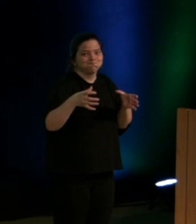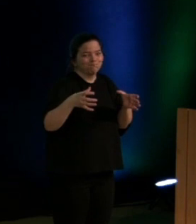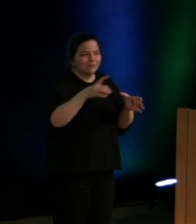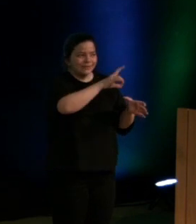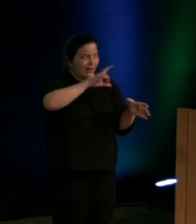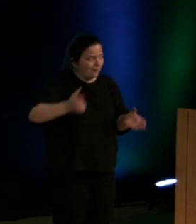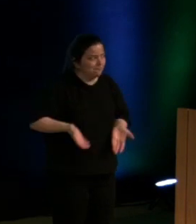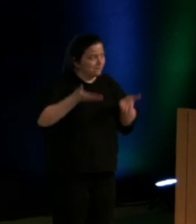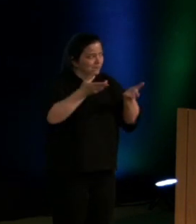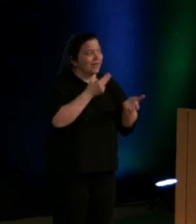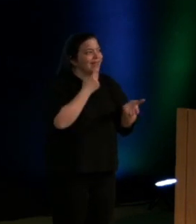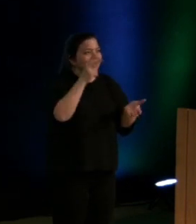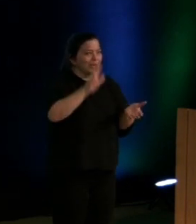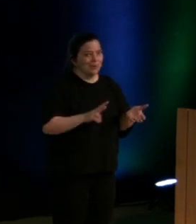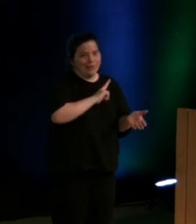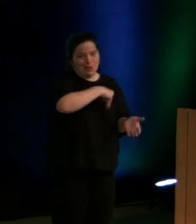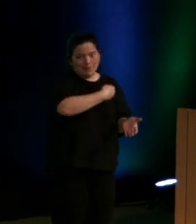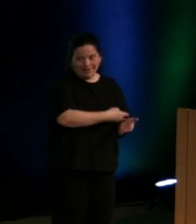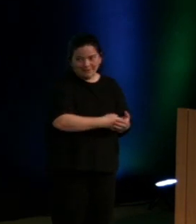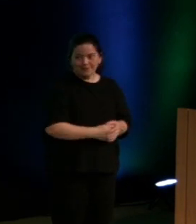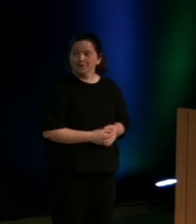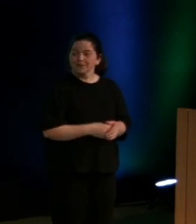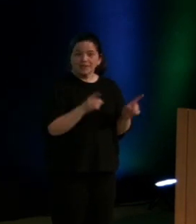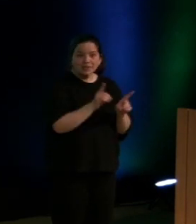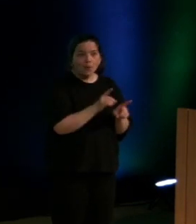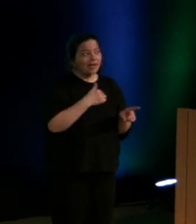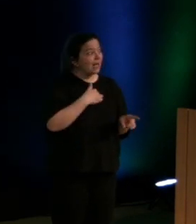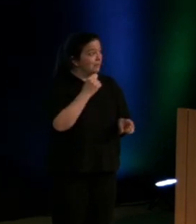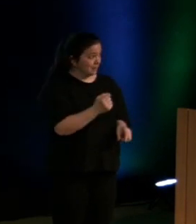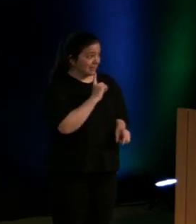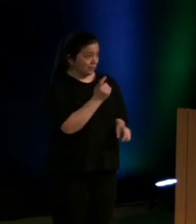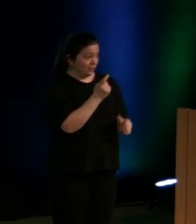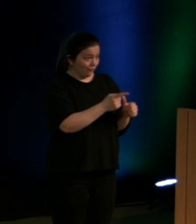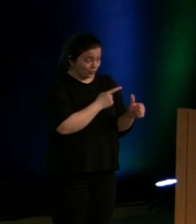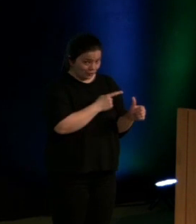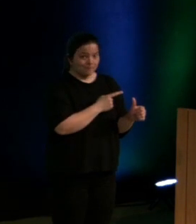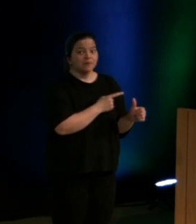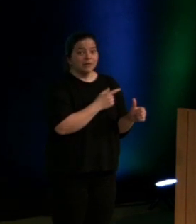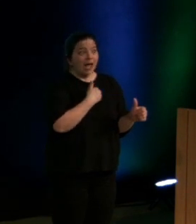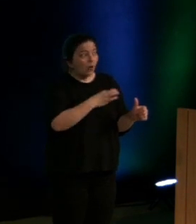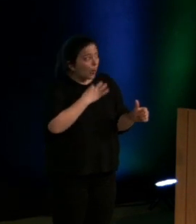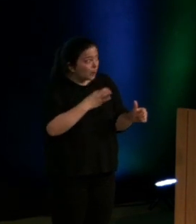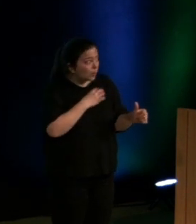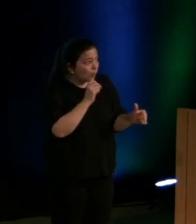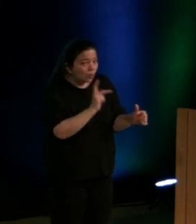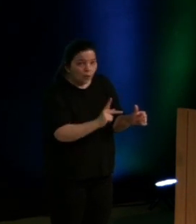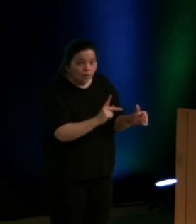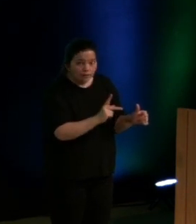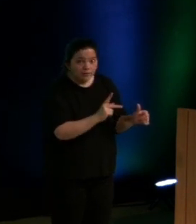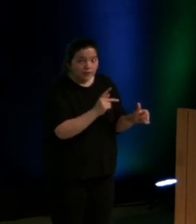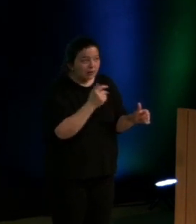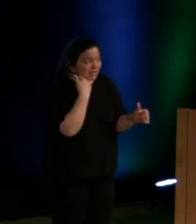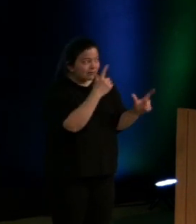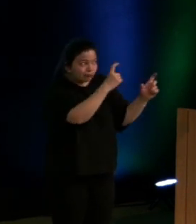temaet som heter grønn diakoni så skal jeg bare si en ting først Det er Nem at jeg håper det er ok at det blir tatt